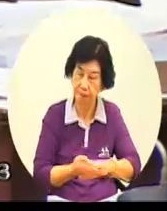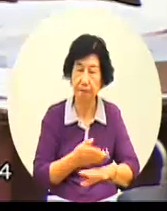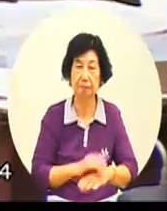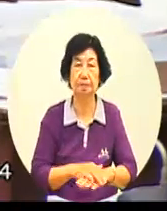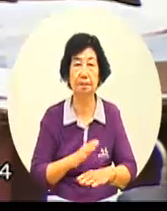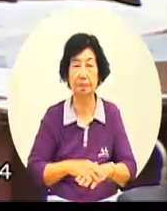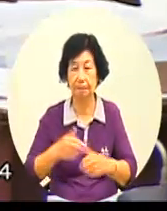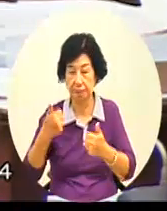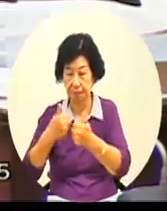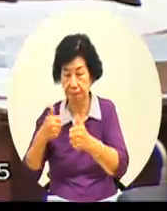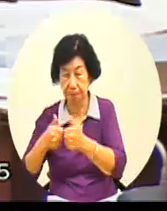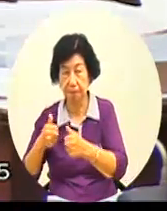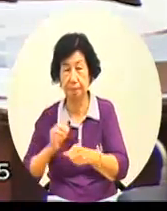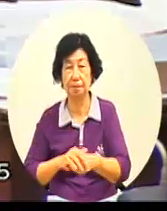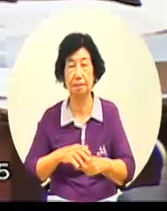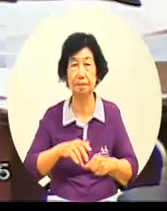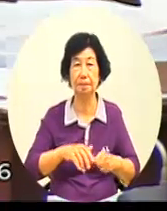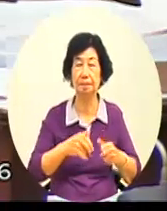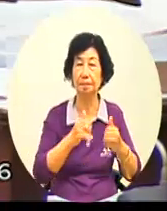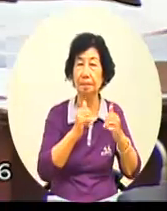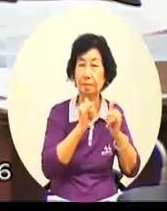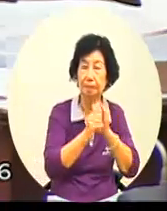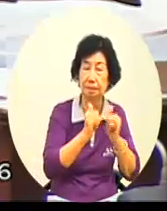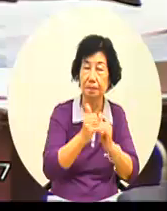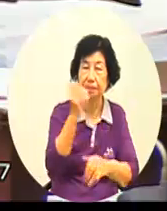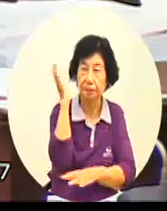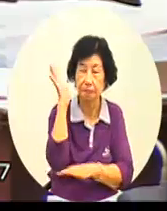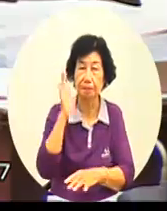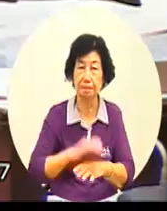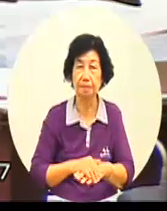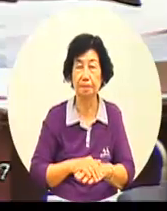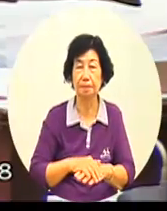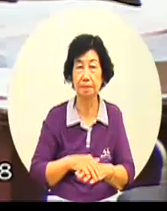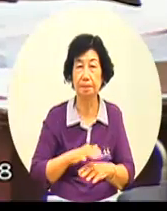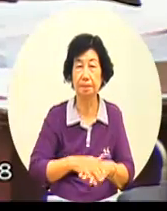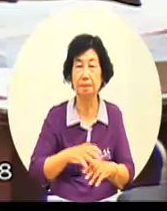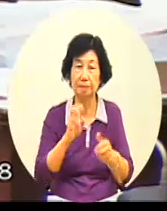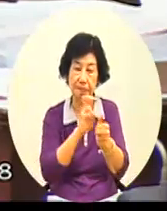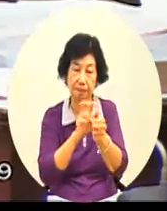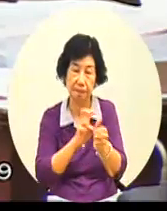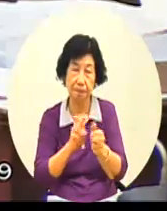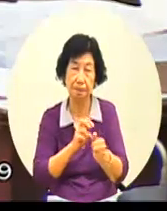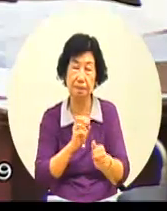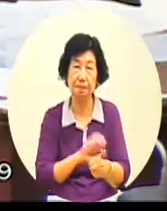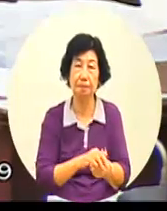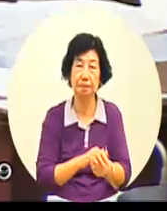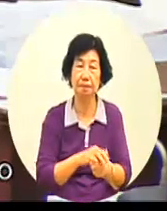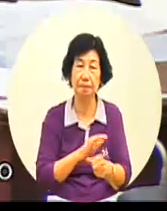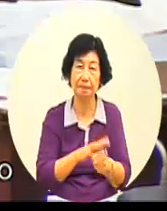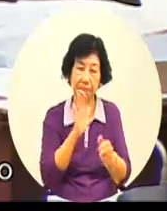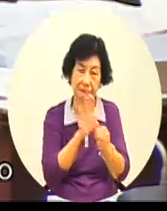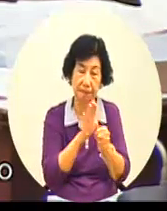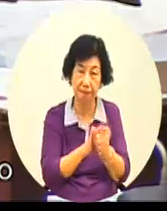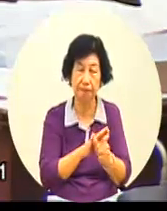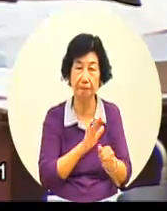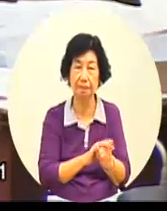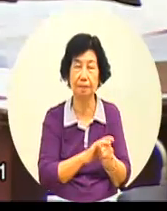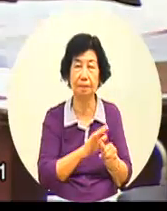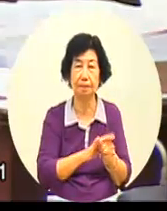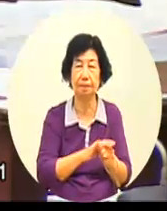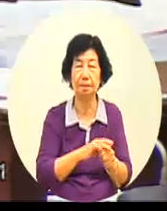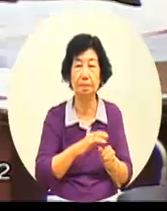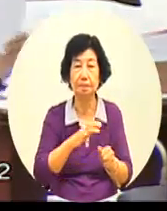势，我们的议员是足强势，所以我们会好好顾好社政部门吼，把高雄市民照顾真好